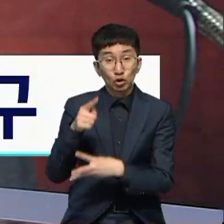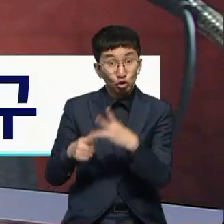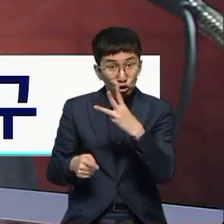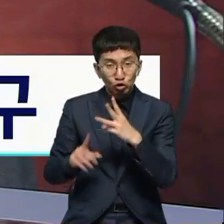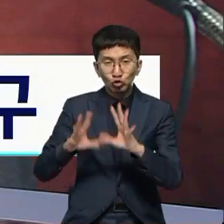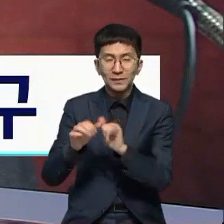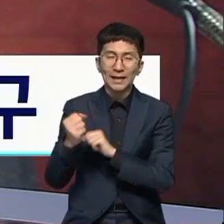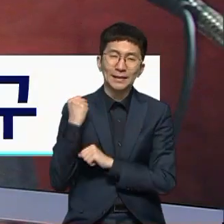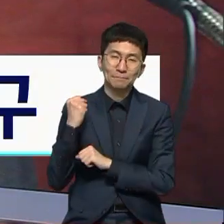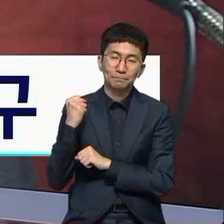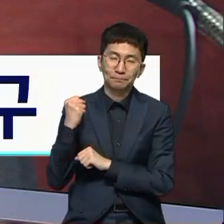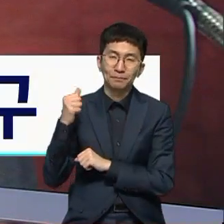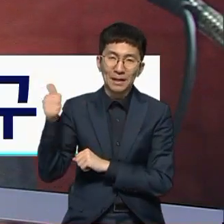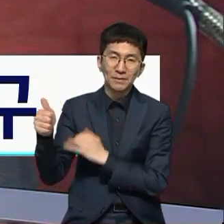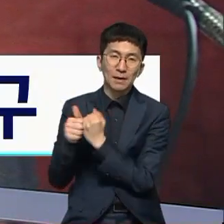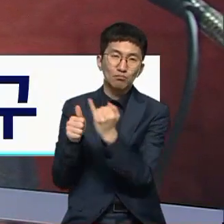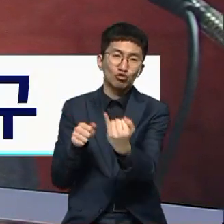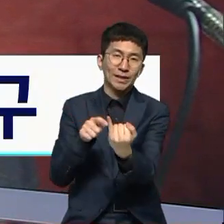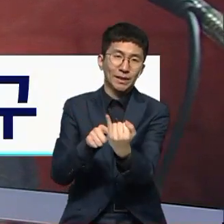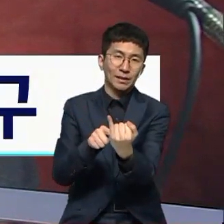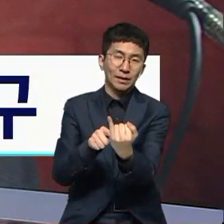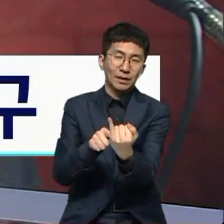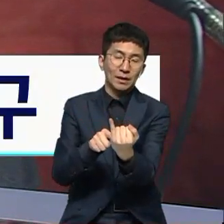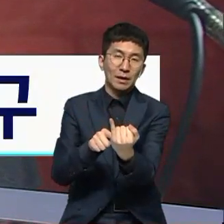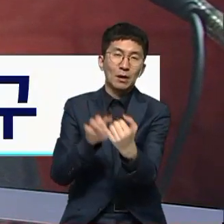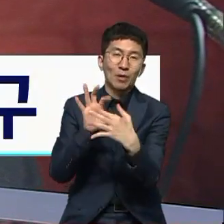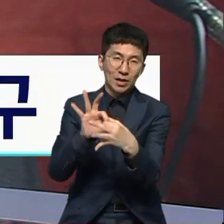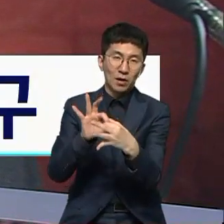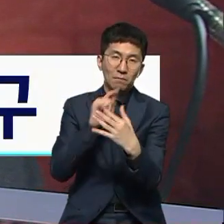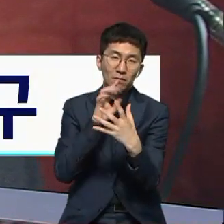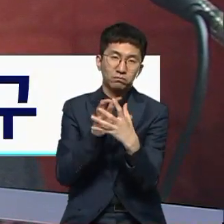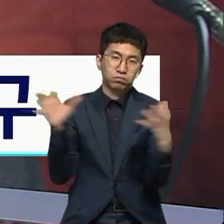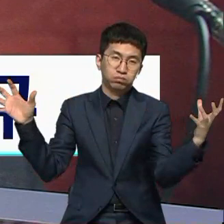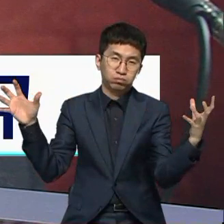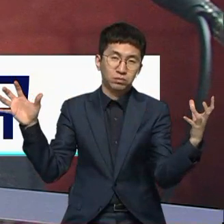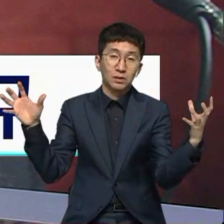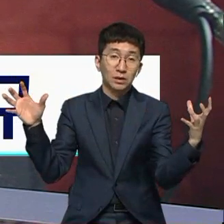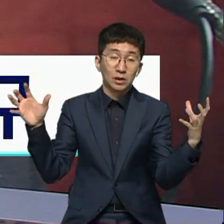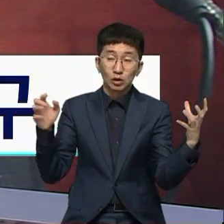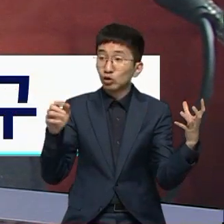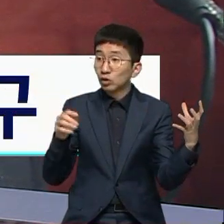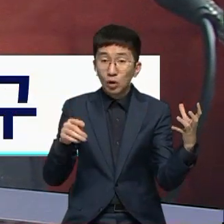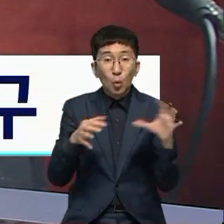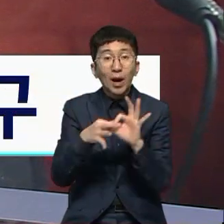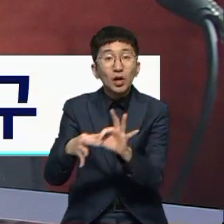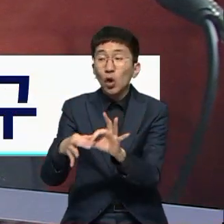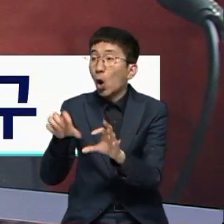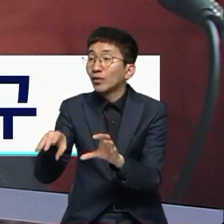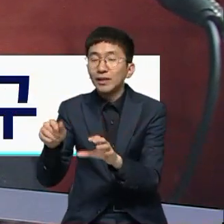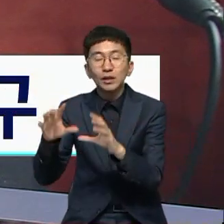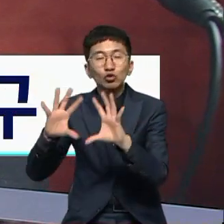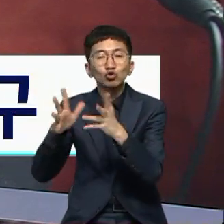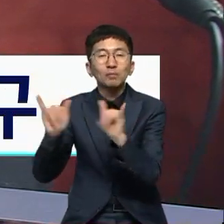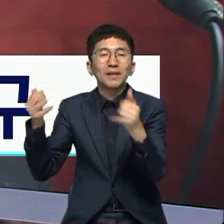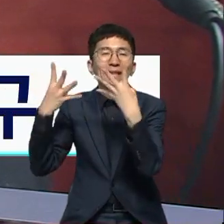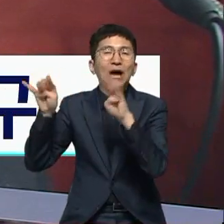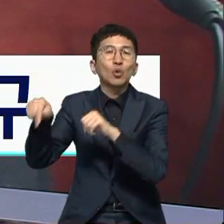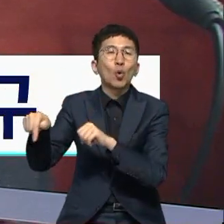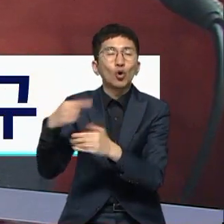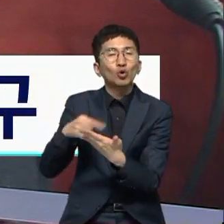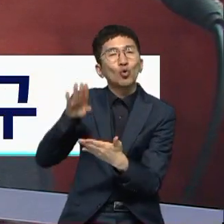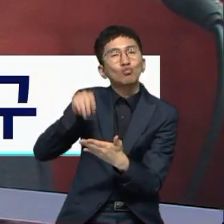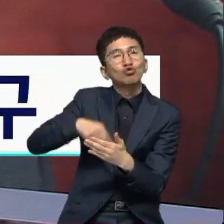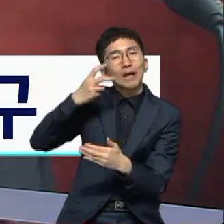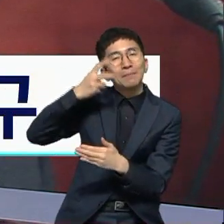윤석열 국민의힘 후보의 부인 김건희 씨를 둘러싸고 여러 의혹이 제기된 국민대에 대해서 교육부가